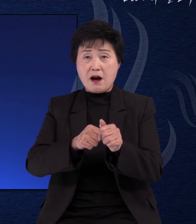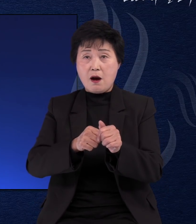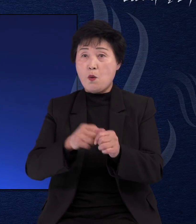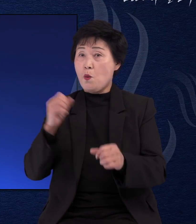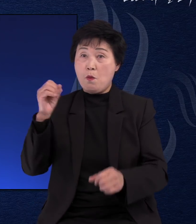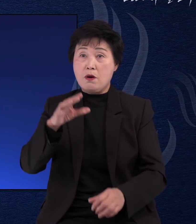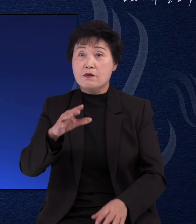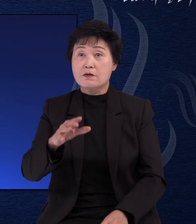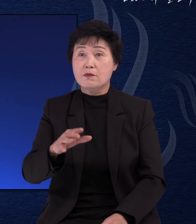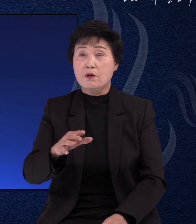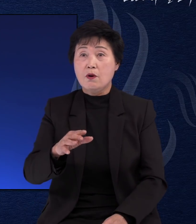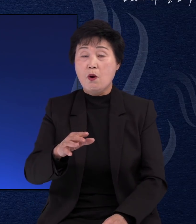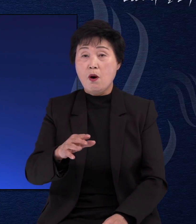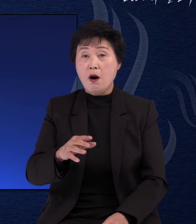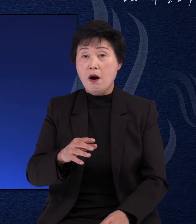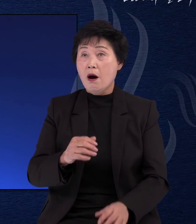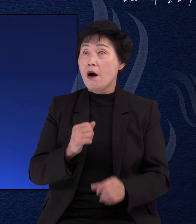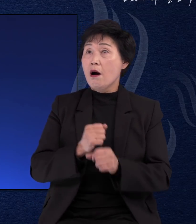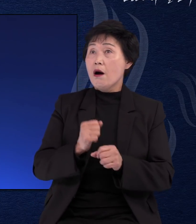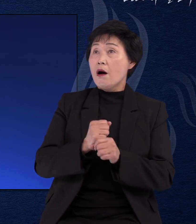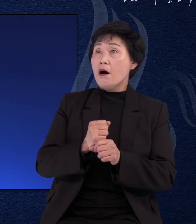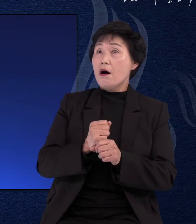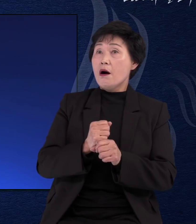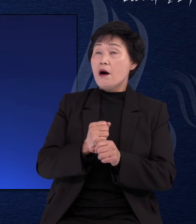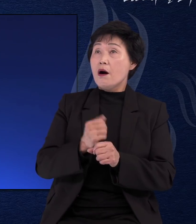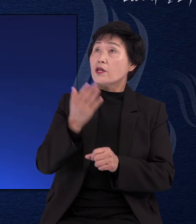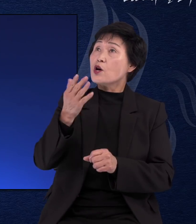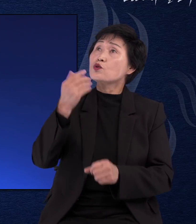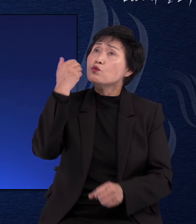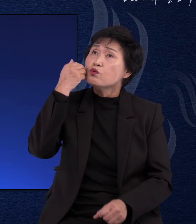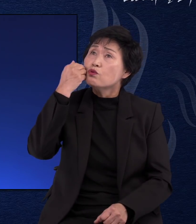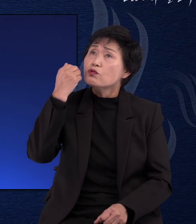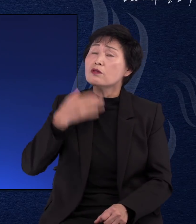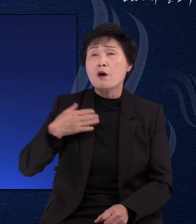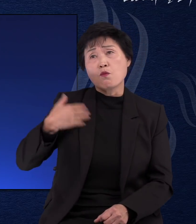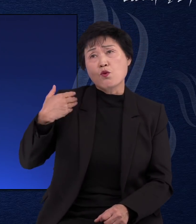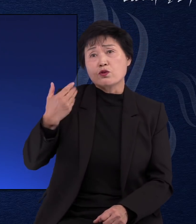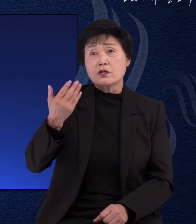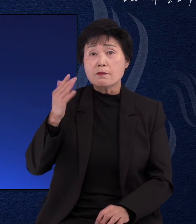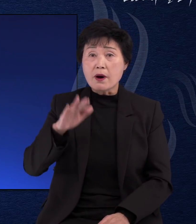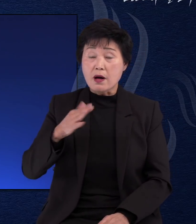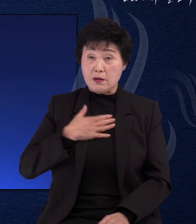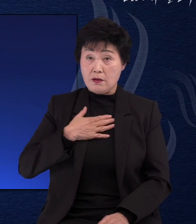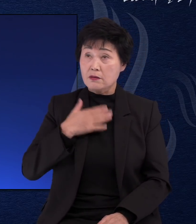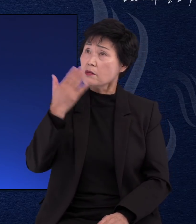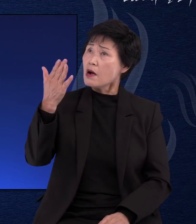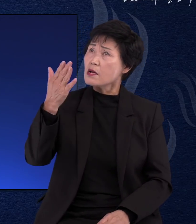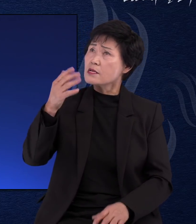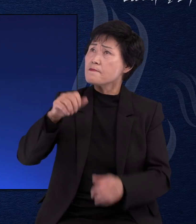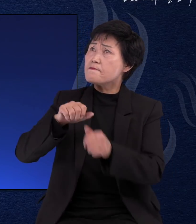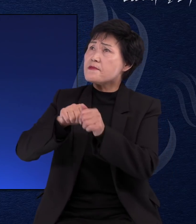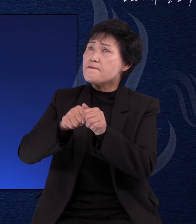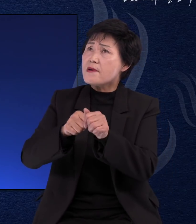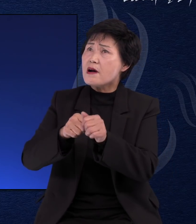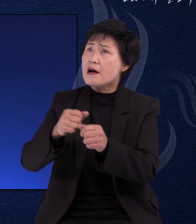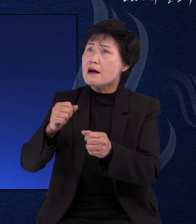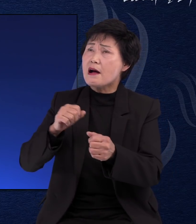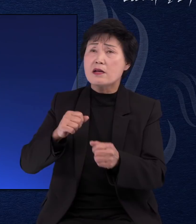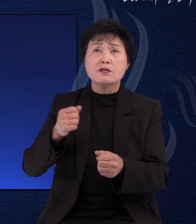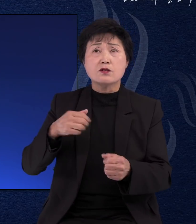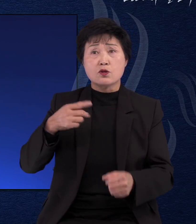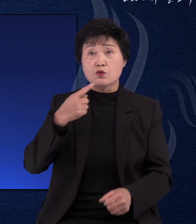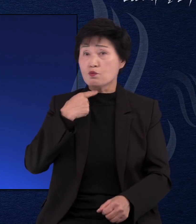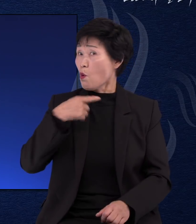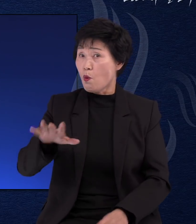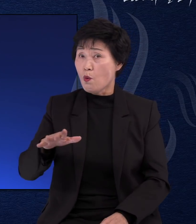하십니다. 사울은 굉장히 황당합니다. 당신이 누구인지는 내가 다 모르겠으나 나는 당신을 핍박한 적이 없고 저 다메섹에